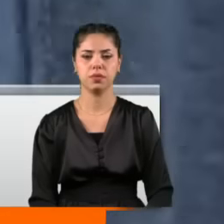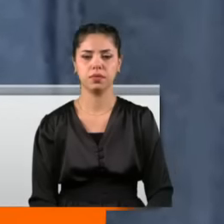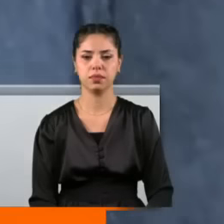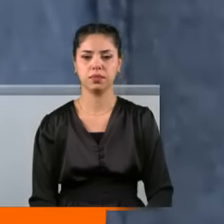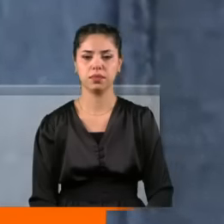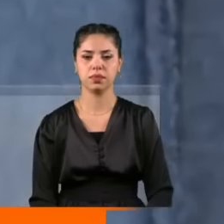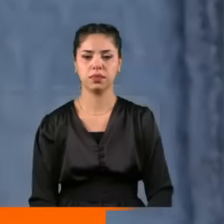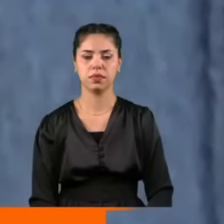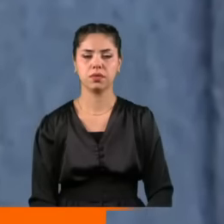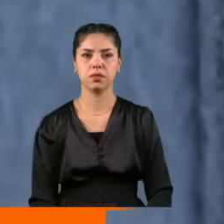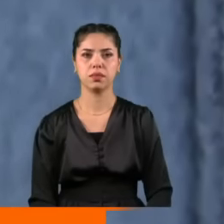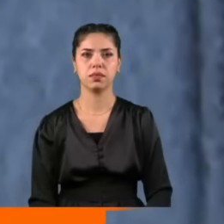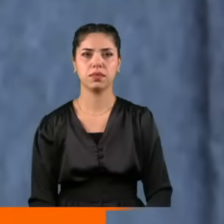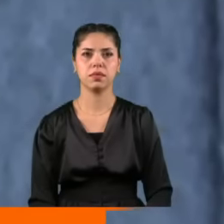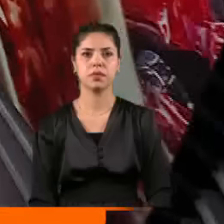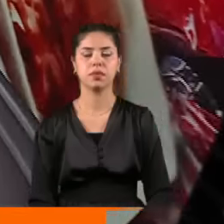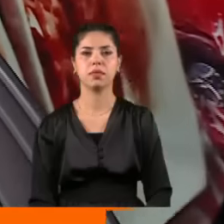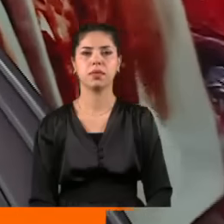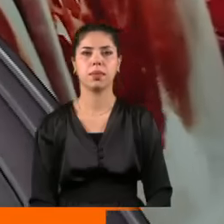yapacağım.